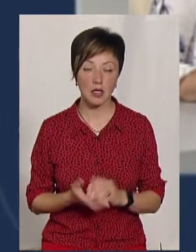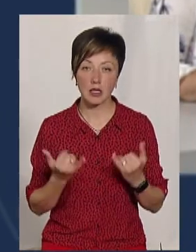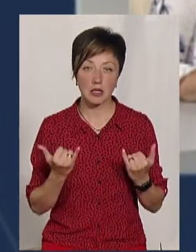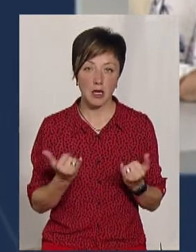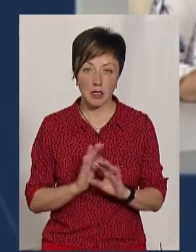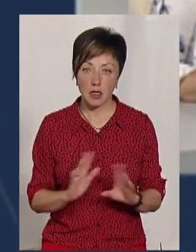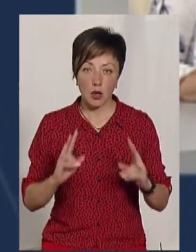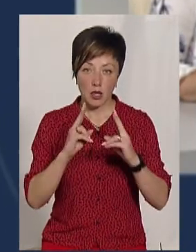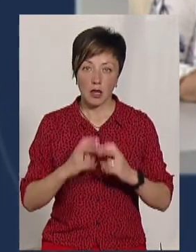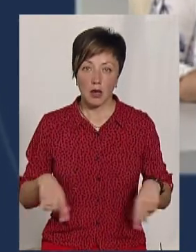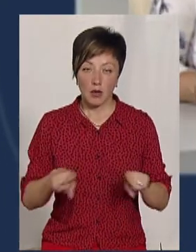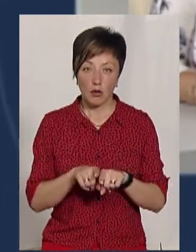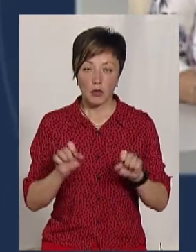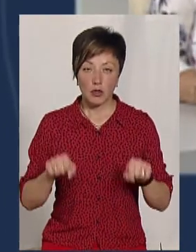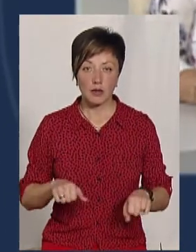не